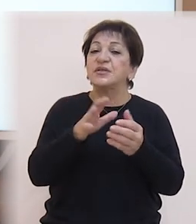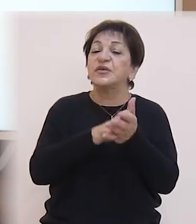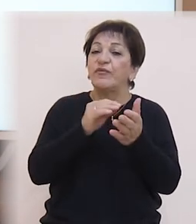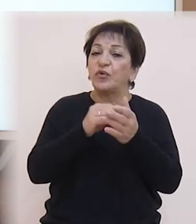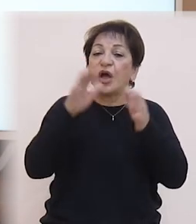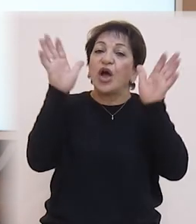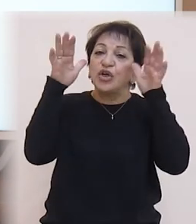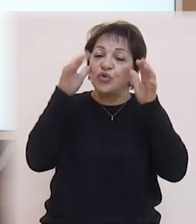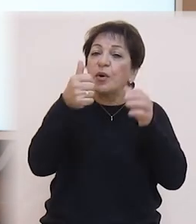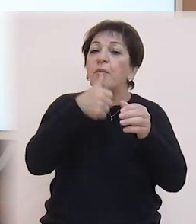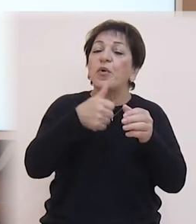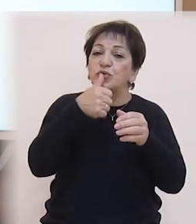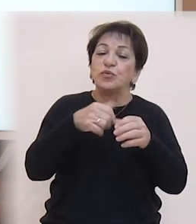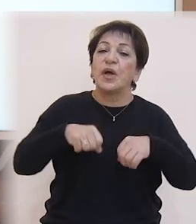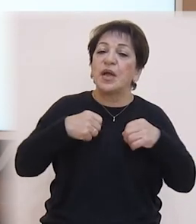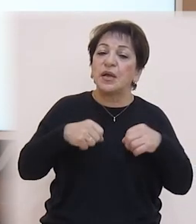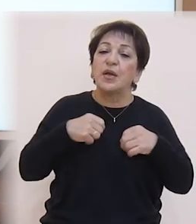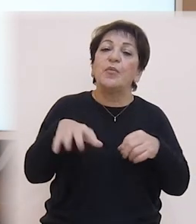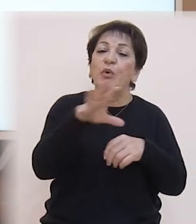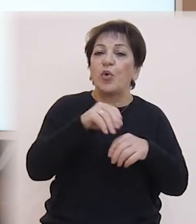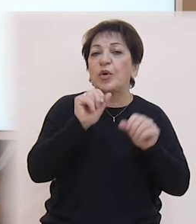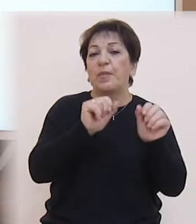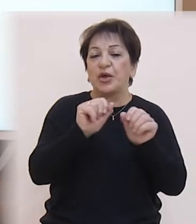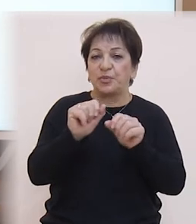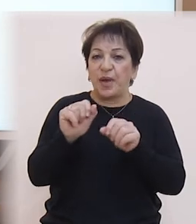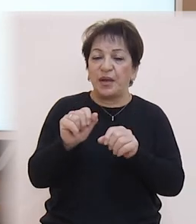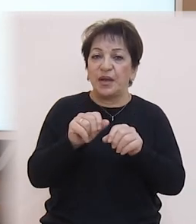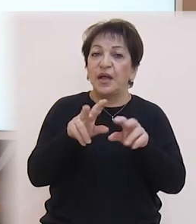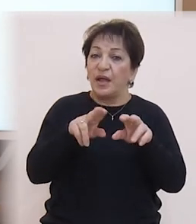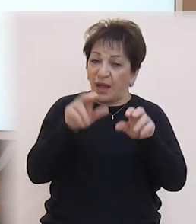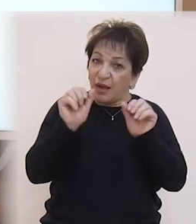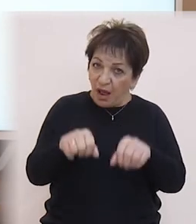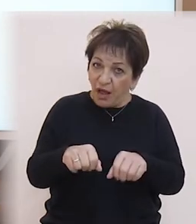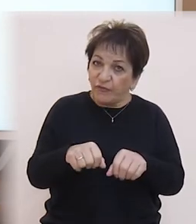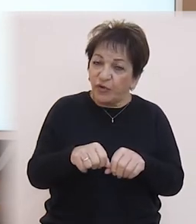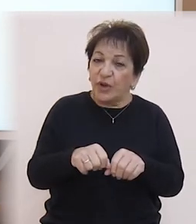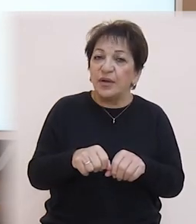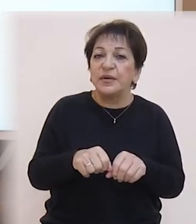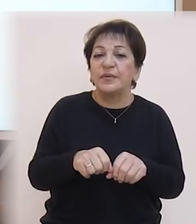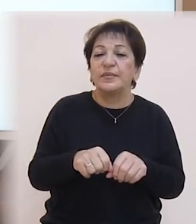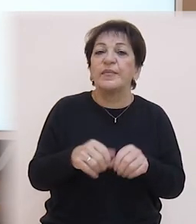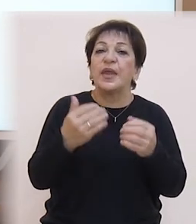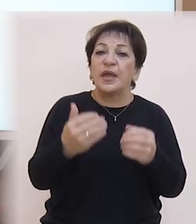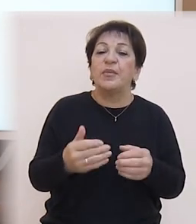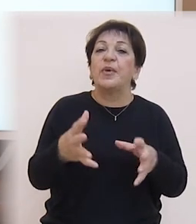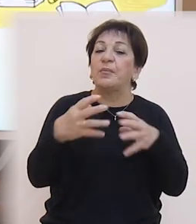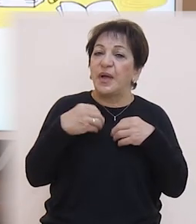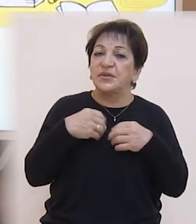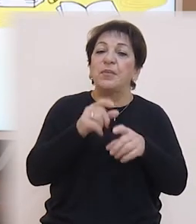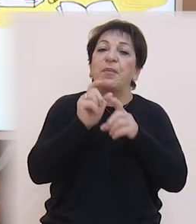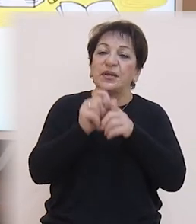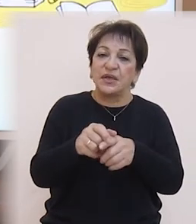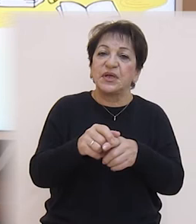իշուկը, փորձում էր բոլորին պաշտպանել կարկուտից։ Ինչ ես կարծում, դա հնարավոր է։ Եկեք